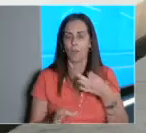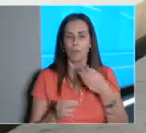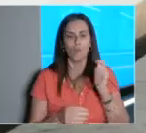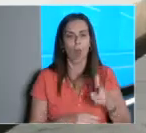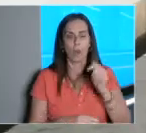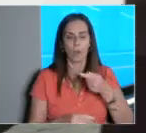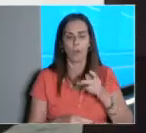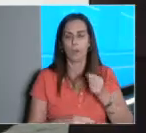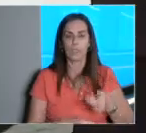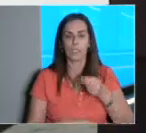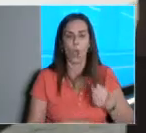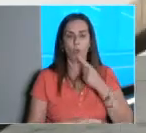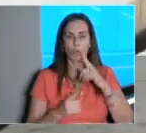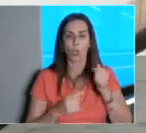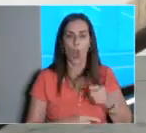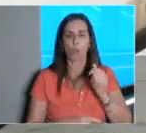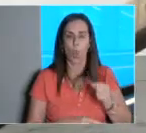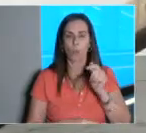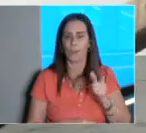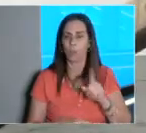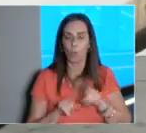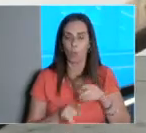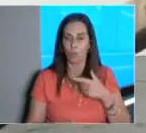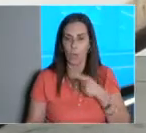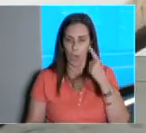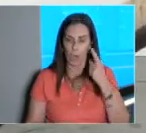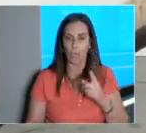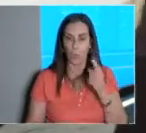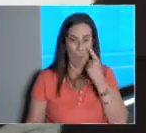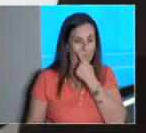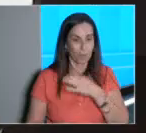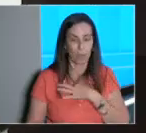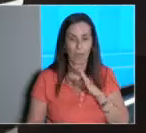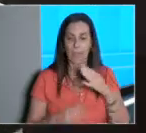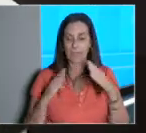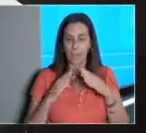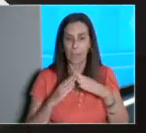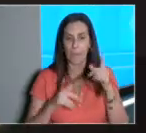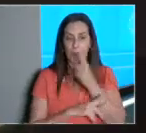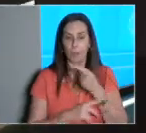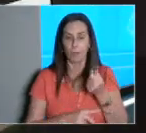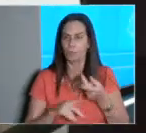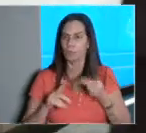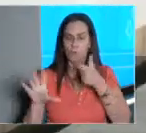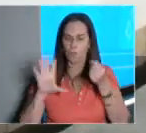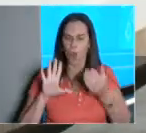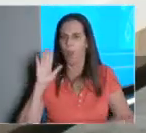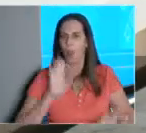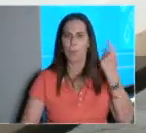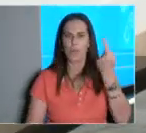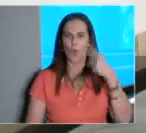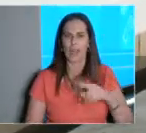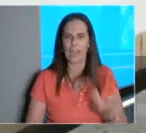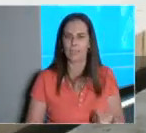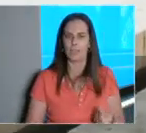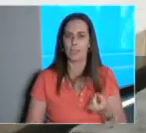הוא שורף עשרות אלפי שקלים בשנה על זכירויות. אבל זה לא אנחנו שראינו בעיניים שלנו איך דירה בבת ים עולה פתאום מ-600 אלף שקל למיליון